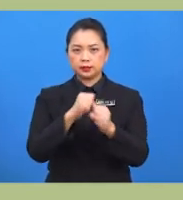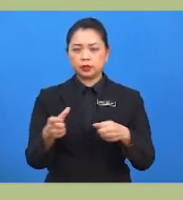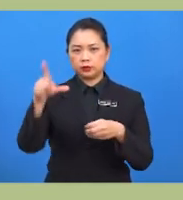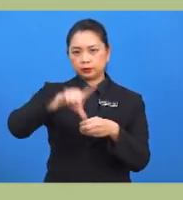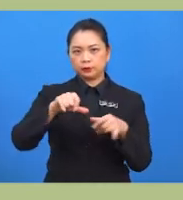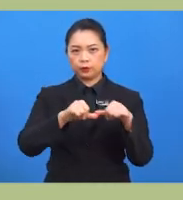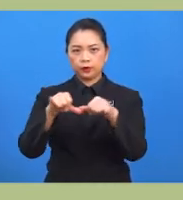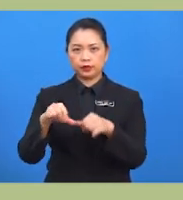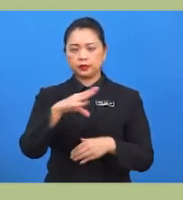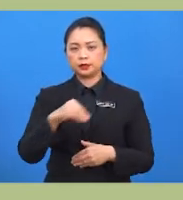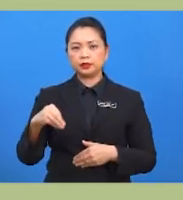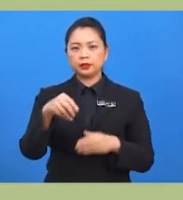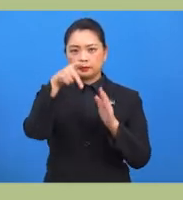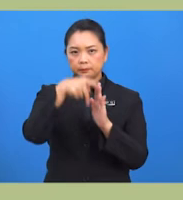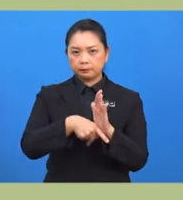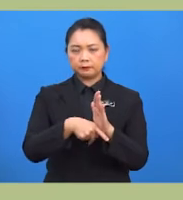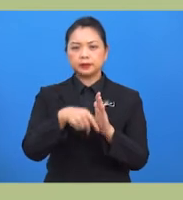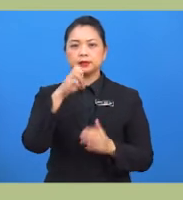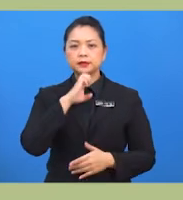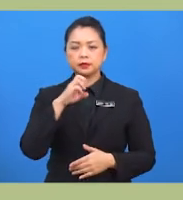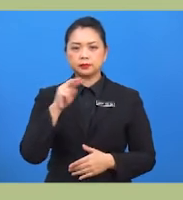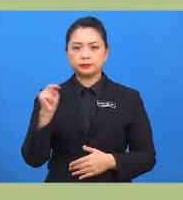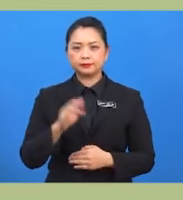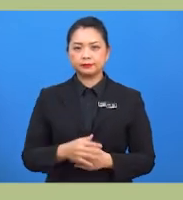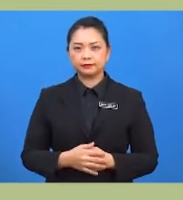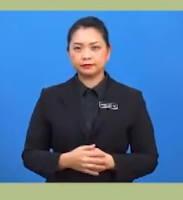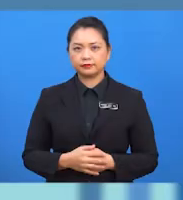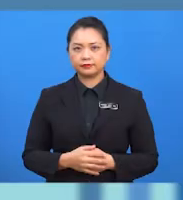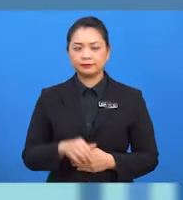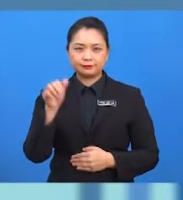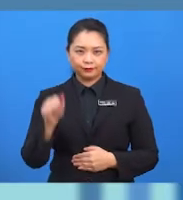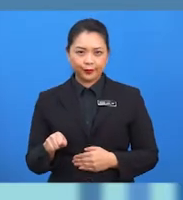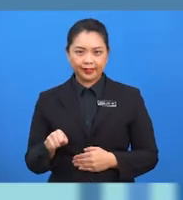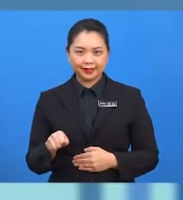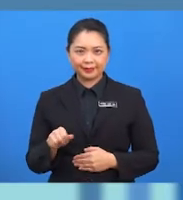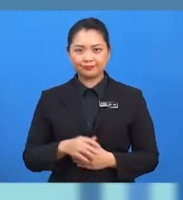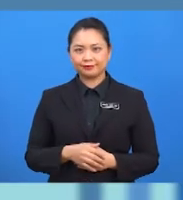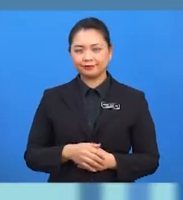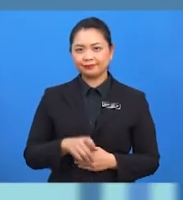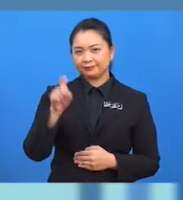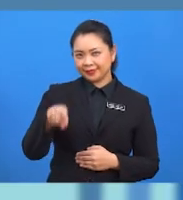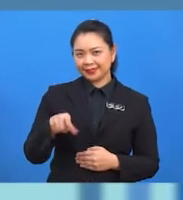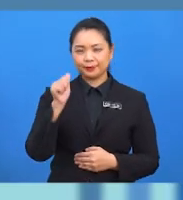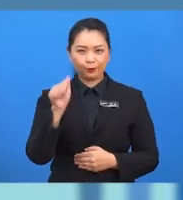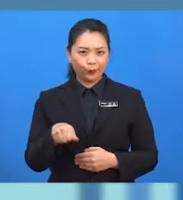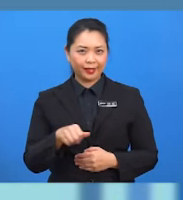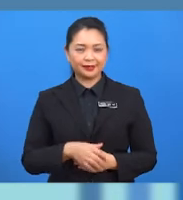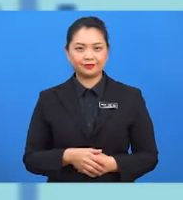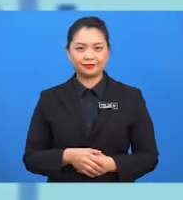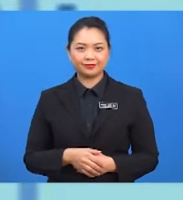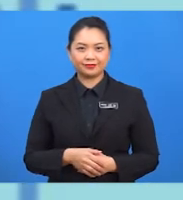penyediaan larutan piawai dan pencairan Bolehkan mestilah